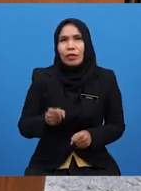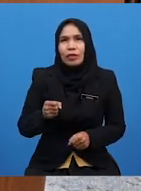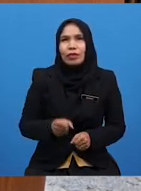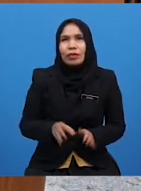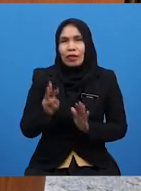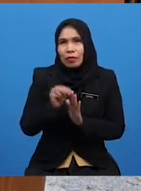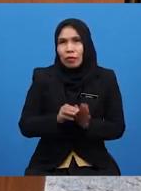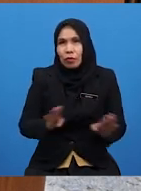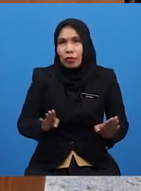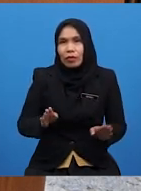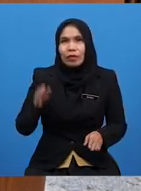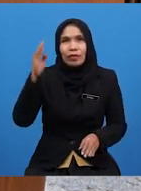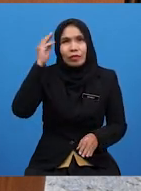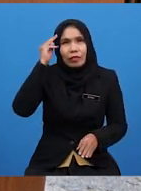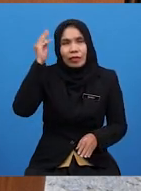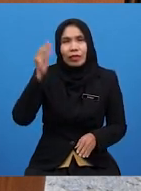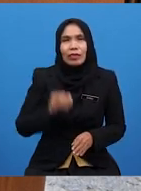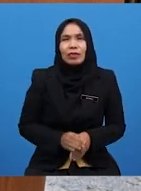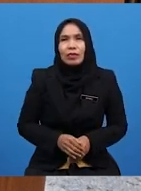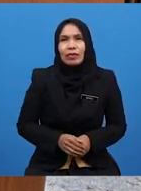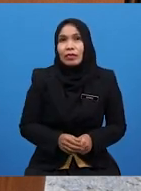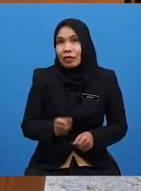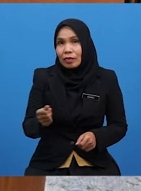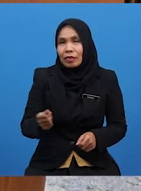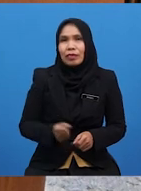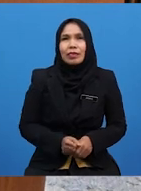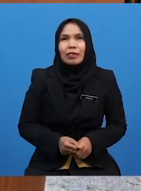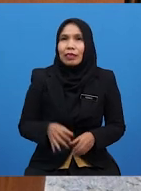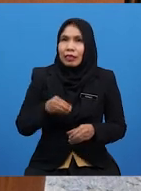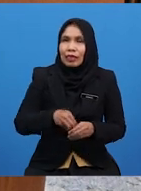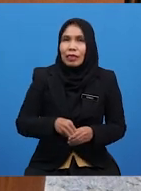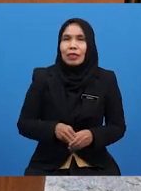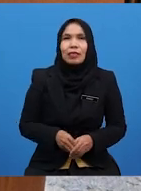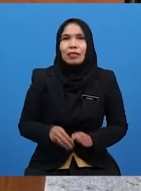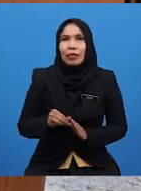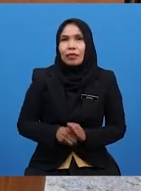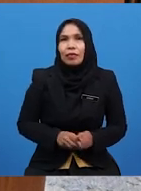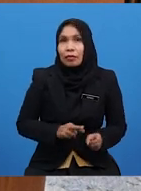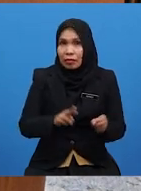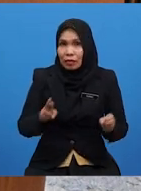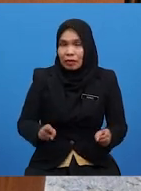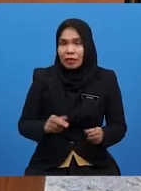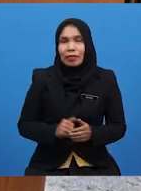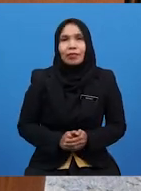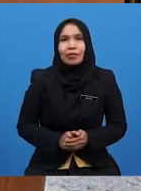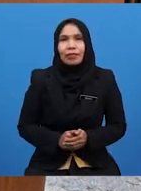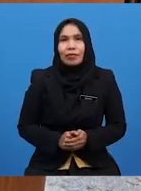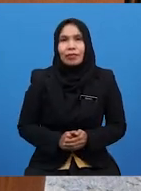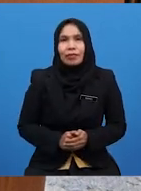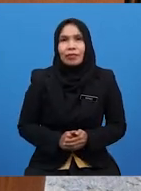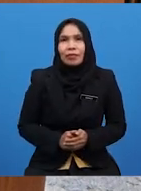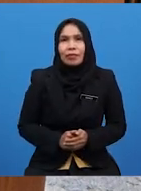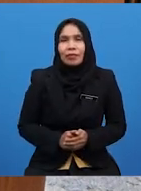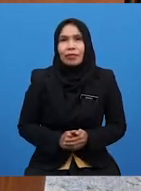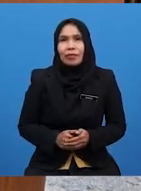anda bereksperimen dalam mereka bentuk menghias dan menyusun atur kelengkapan di dalam